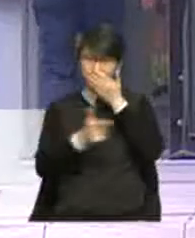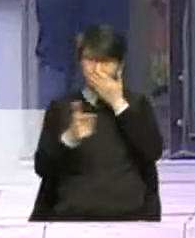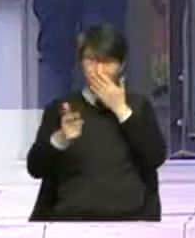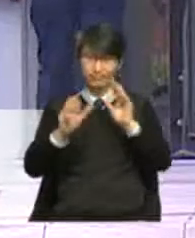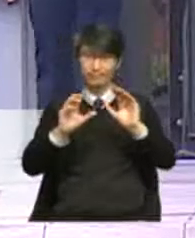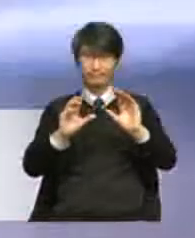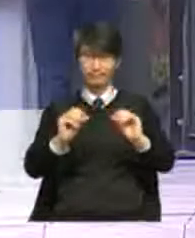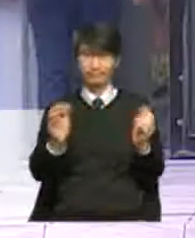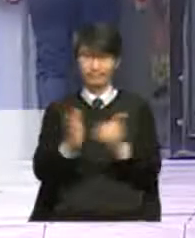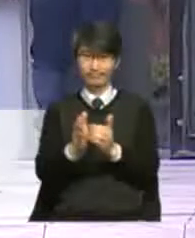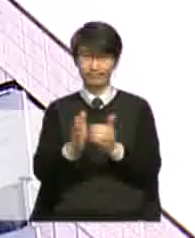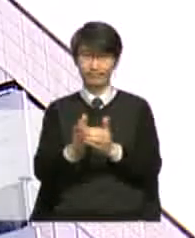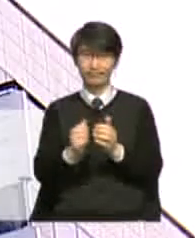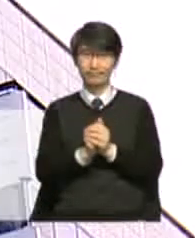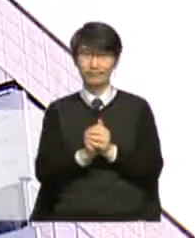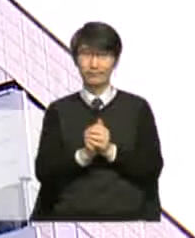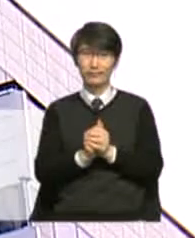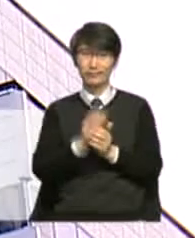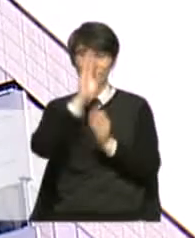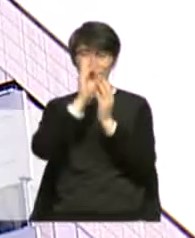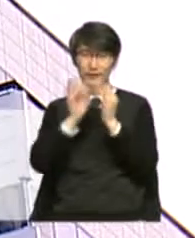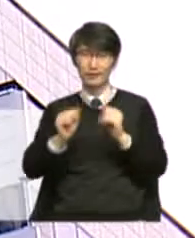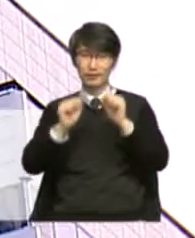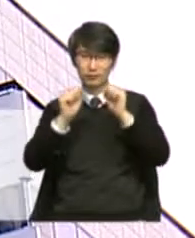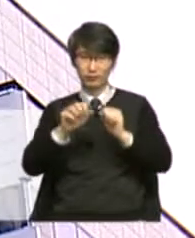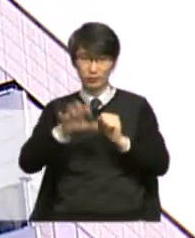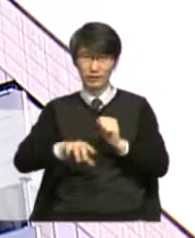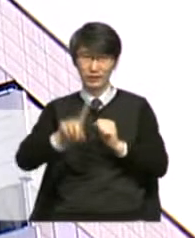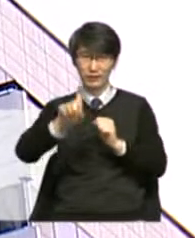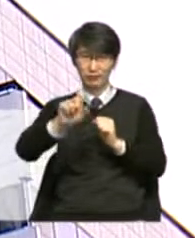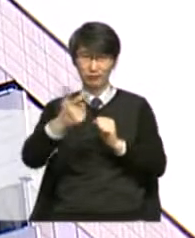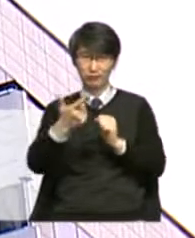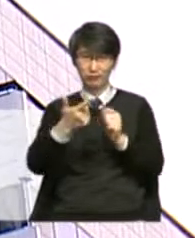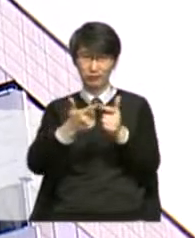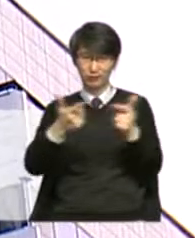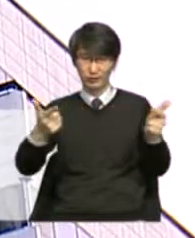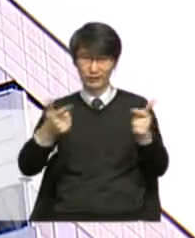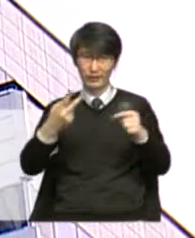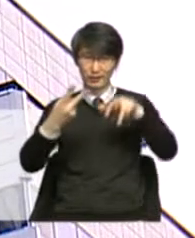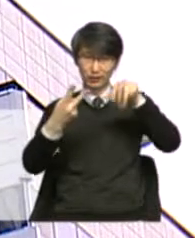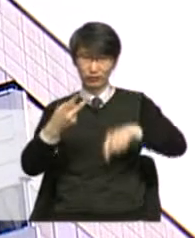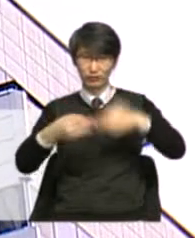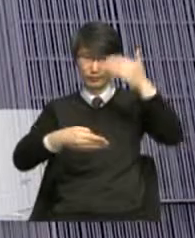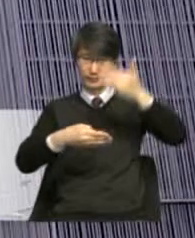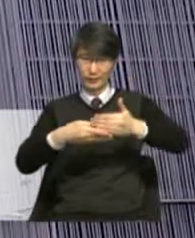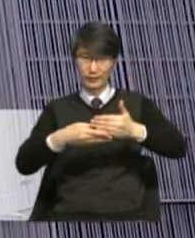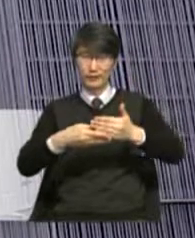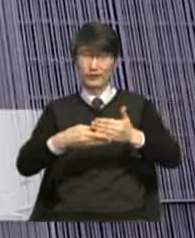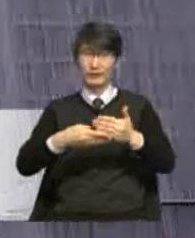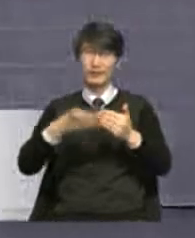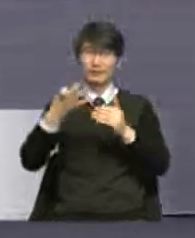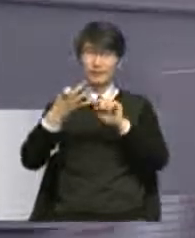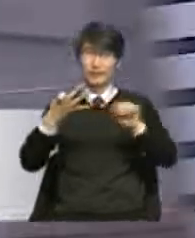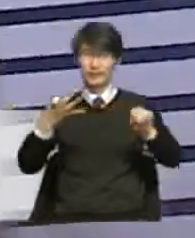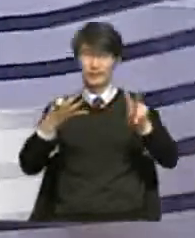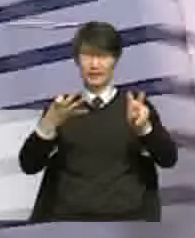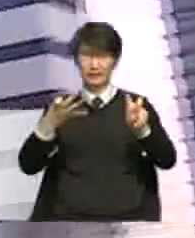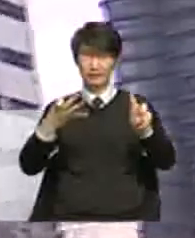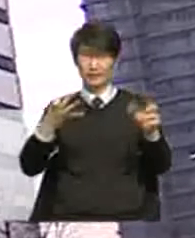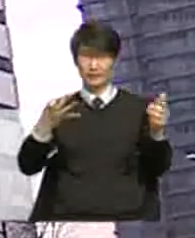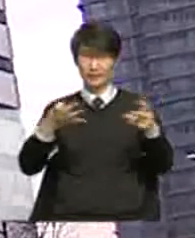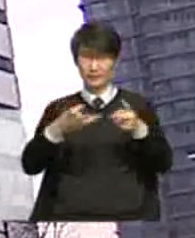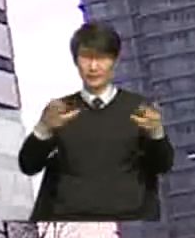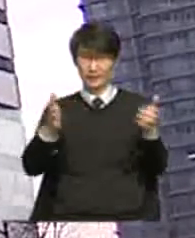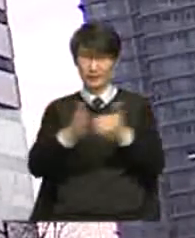방역소독을 마쳤습니다. 확진자 근무지인 16층은 2주간 폐쇄하고 14층에서